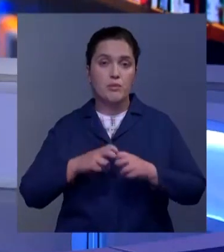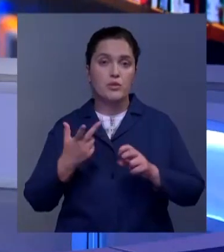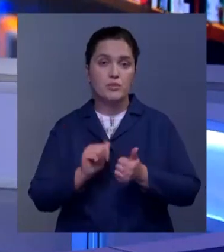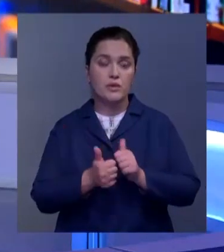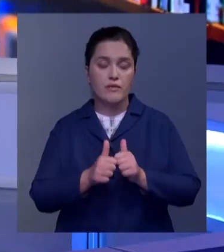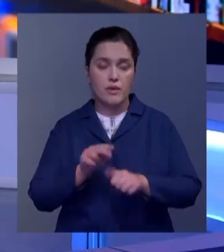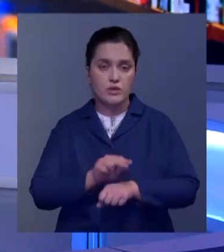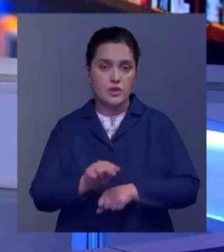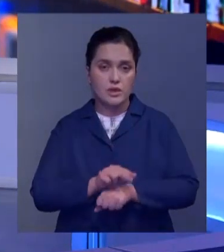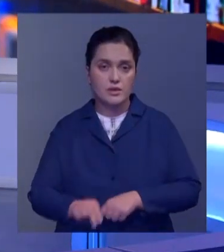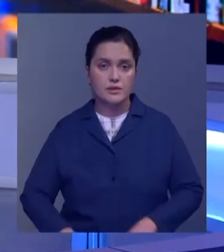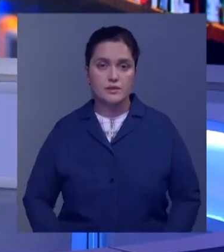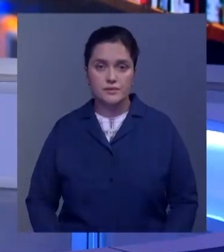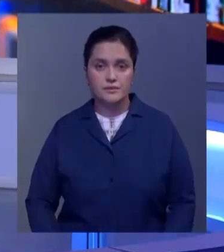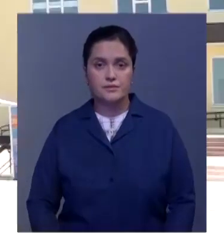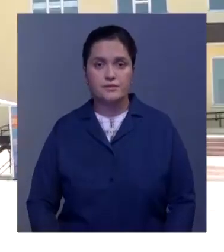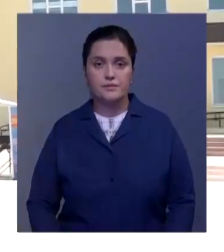проблемы трехсменного обучения.